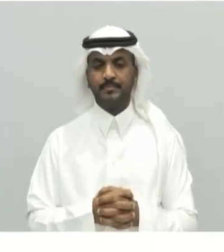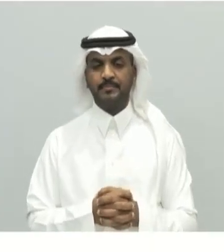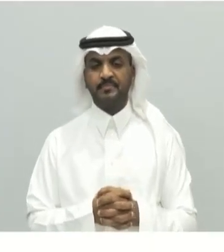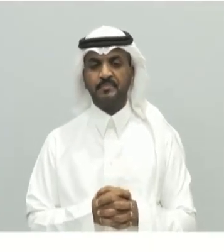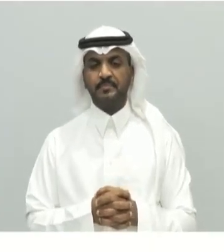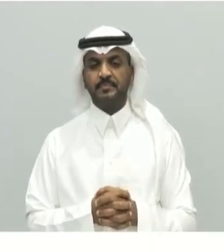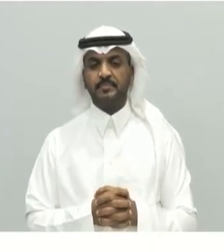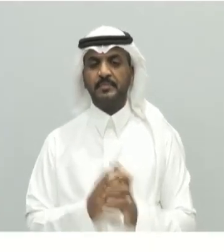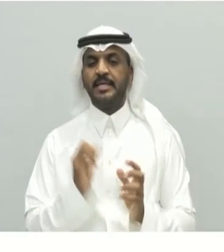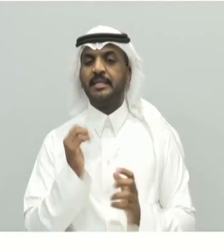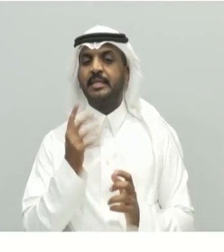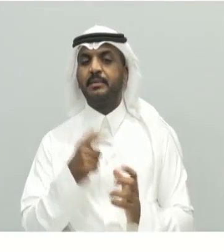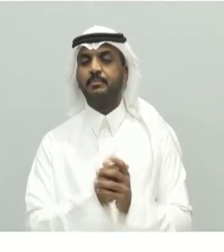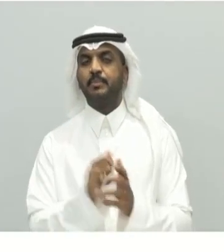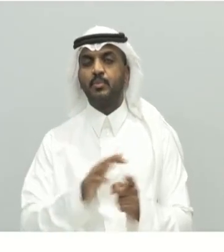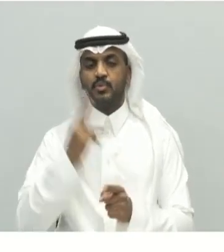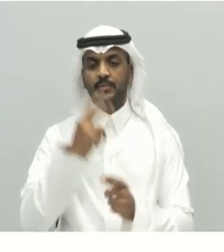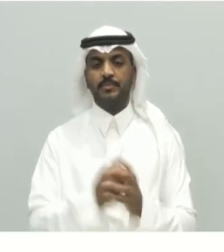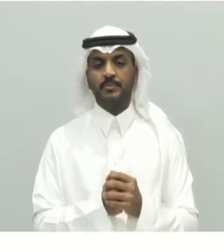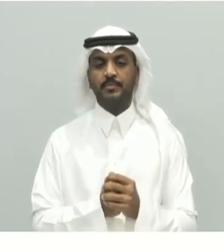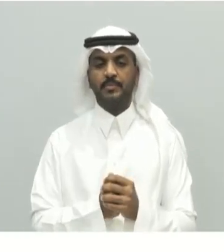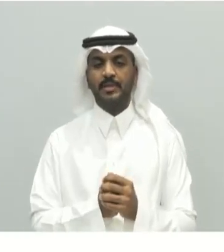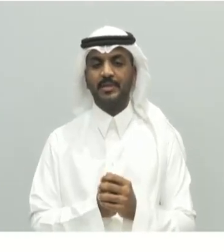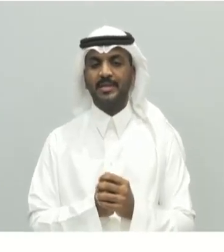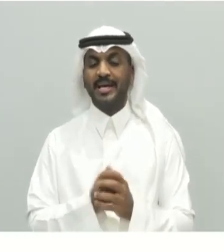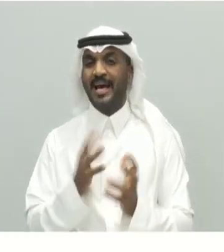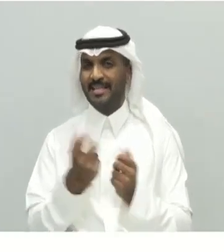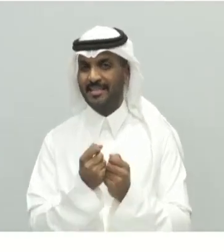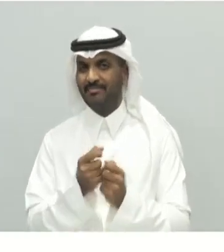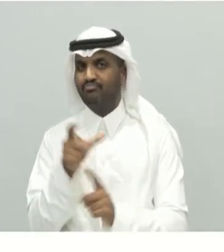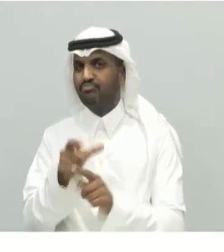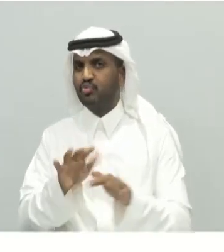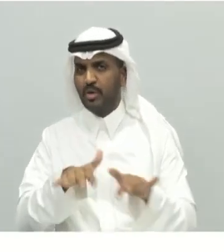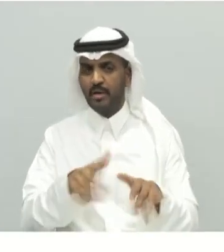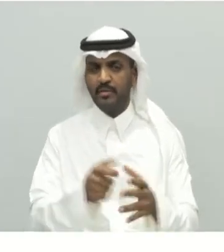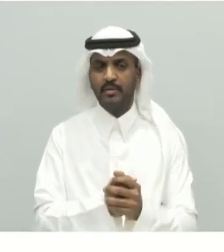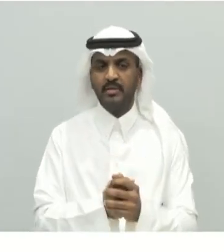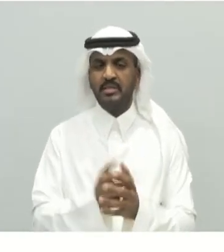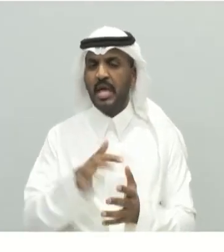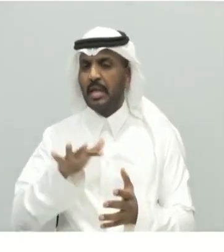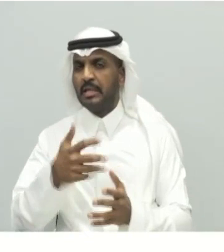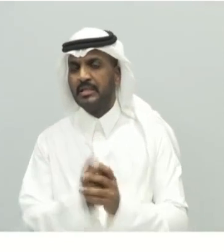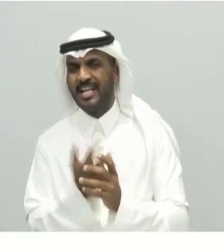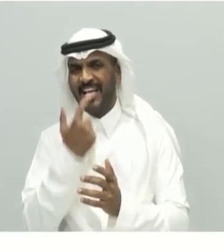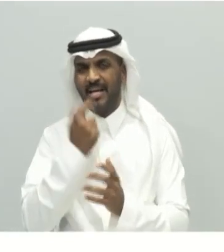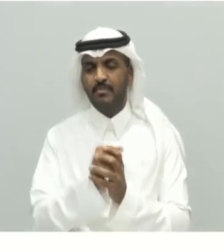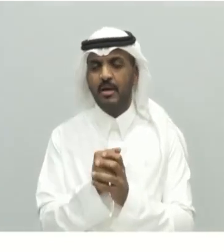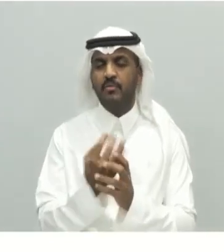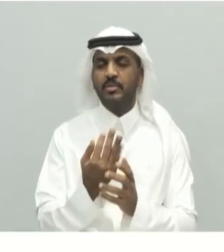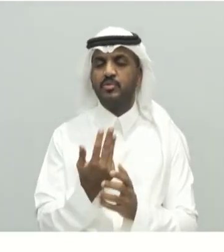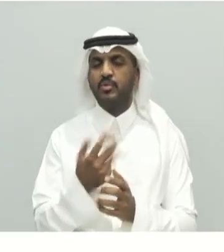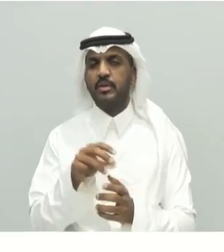للسكان ترتيب المملكه العربيه السعوديه من حيث عاد السكان حسب التقديرات عام 39